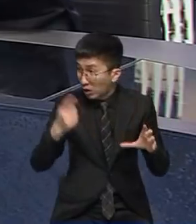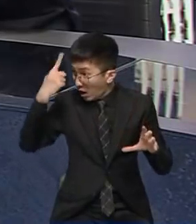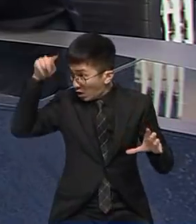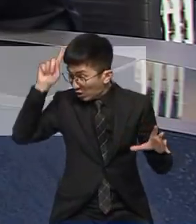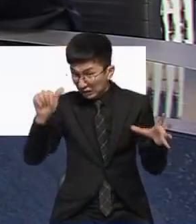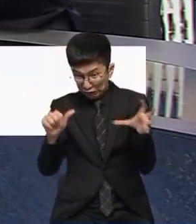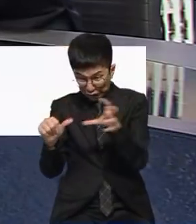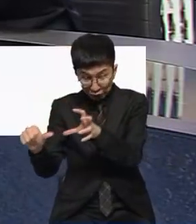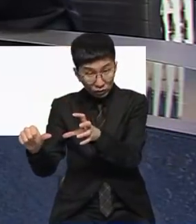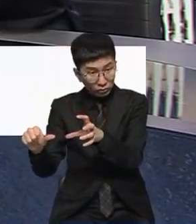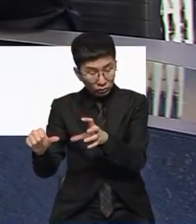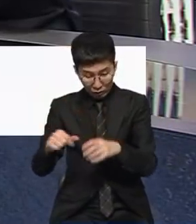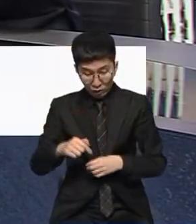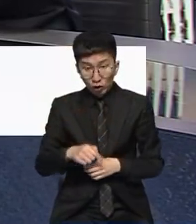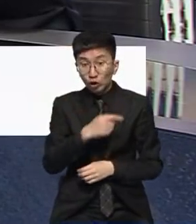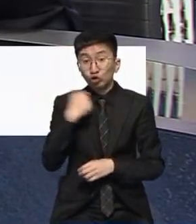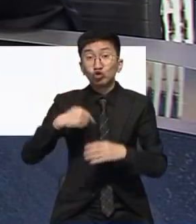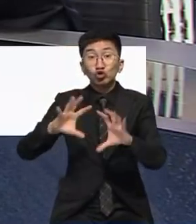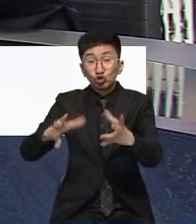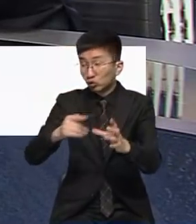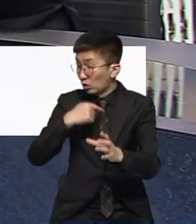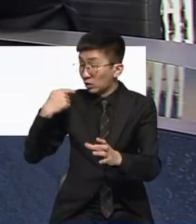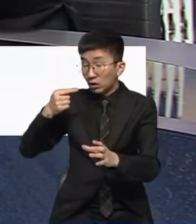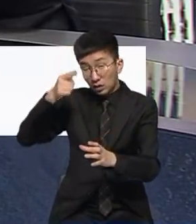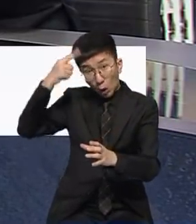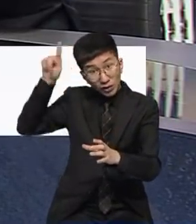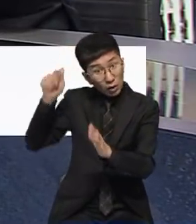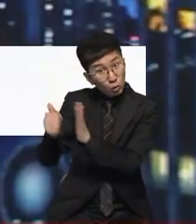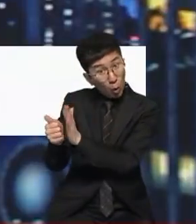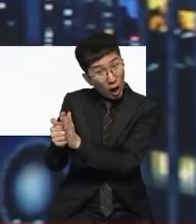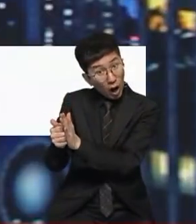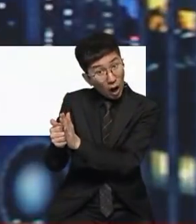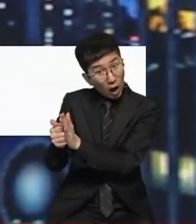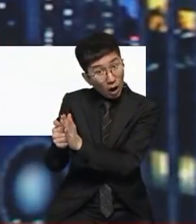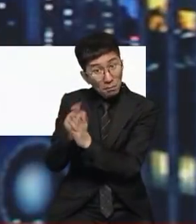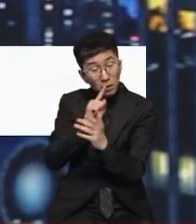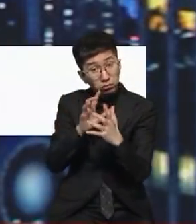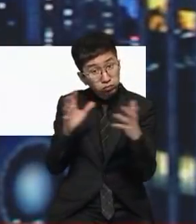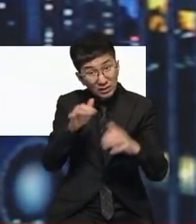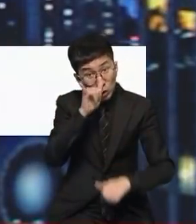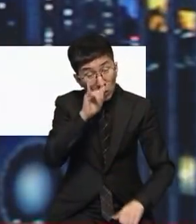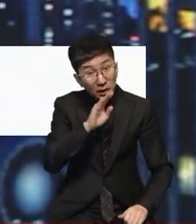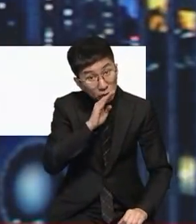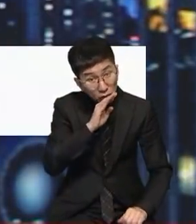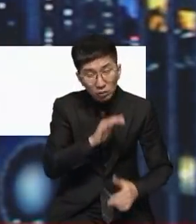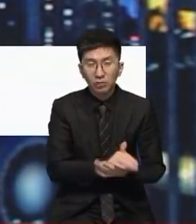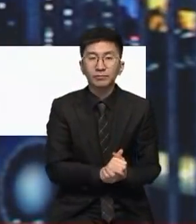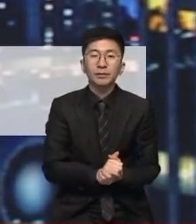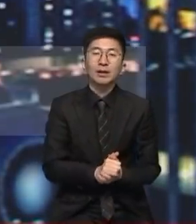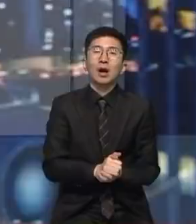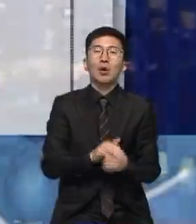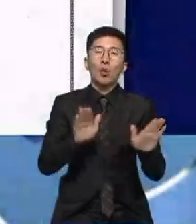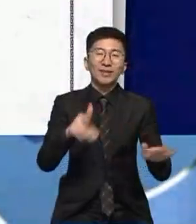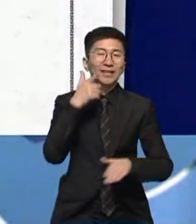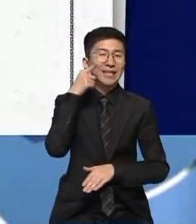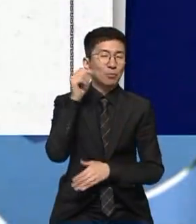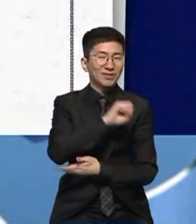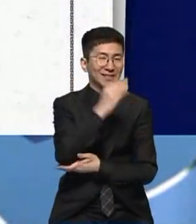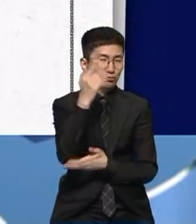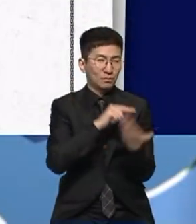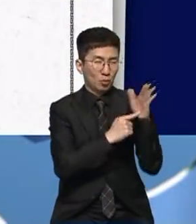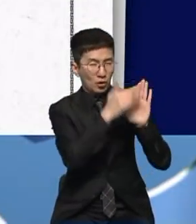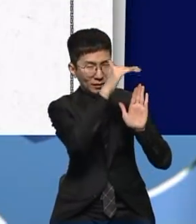러시아를 경제적으로 지원하겠다 이런 이야기가 있더라고요. 네, 오늘 일본 요미우리 신문 보도 내용인데요. 네. 국제사회